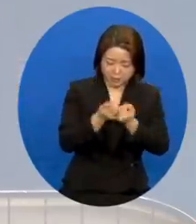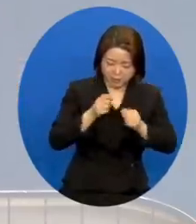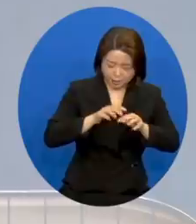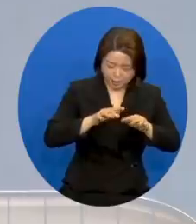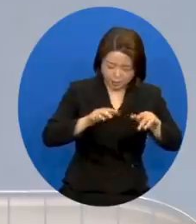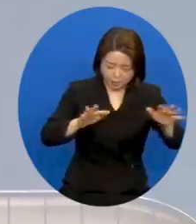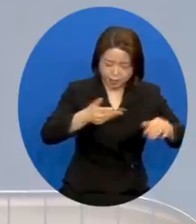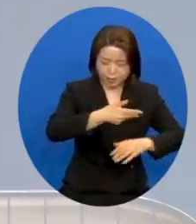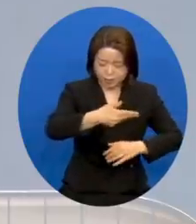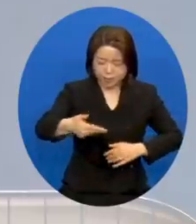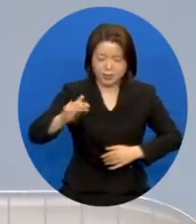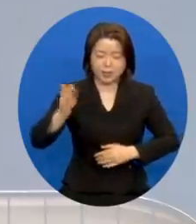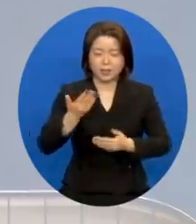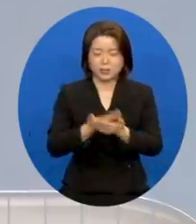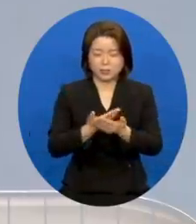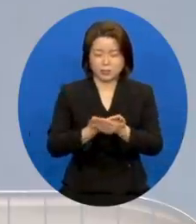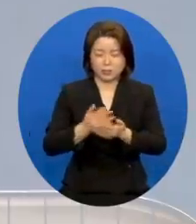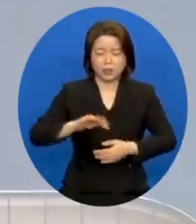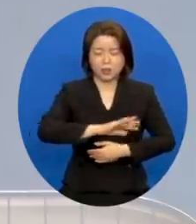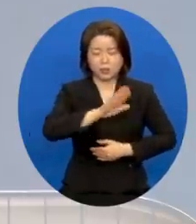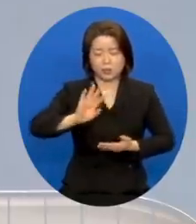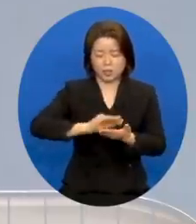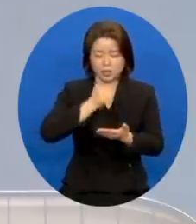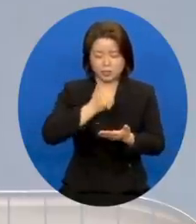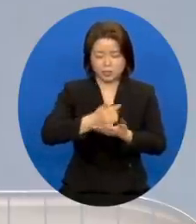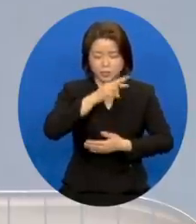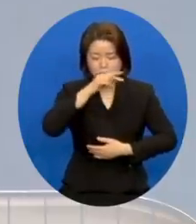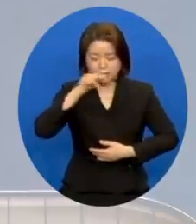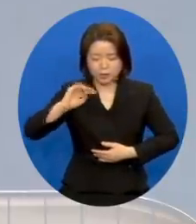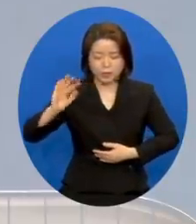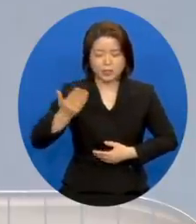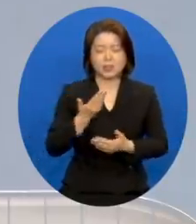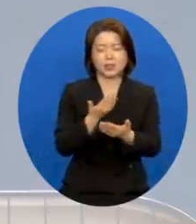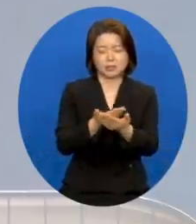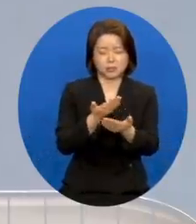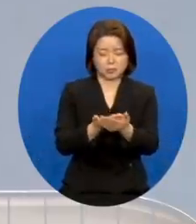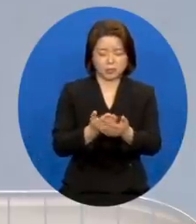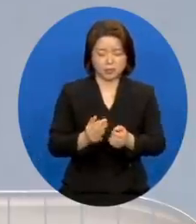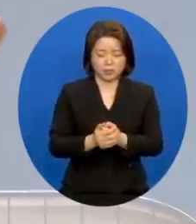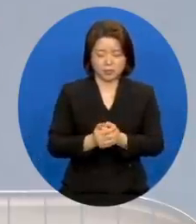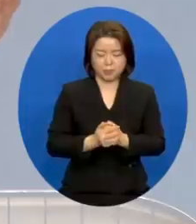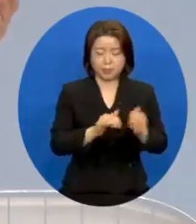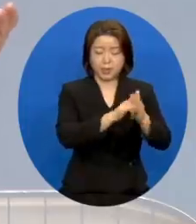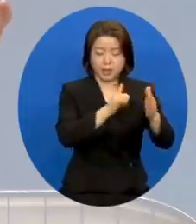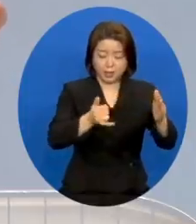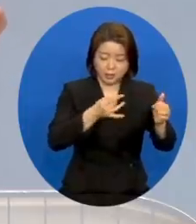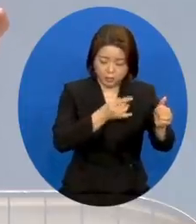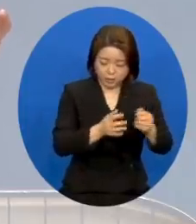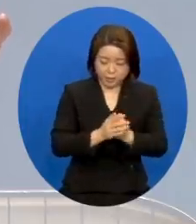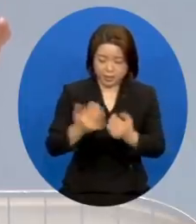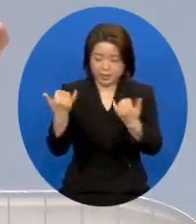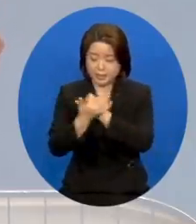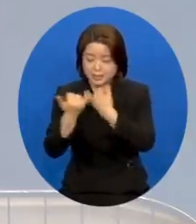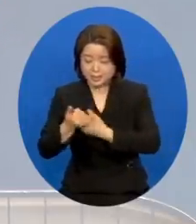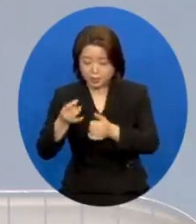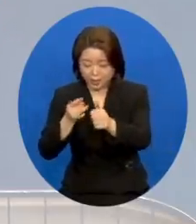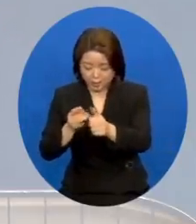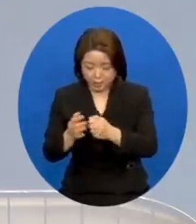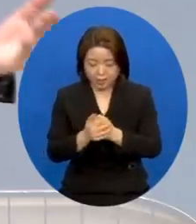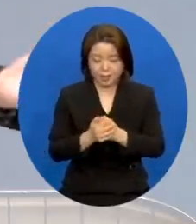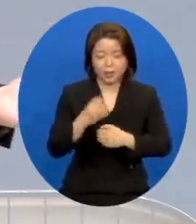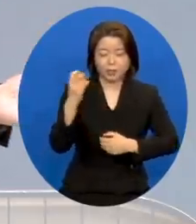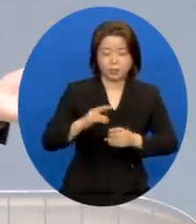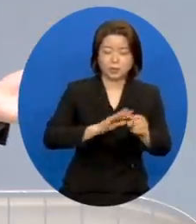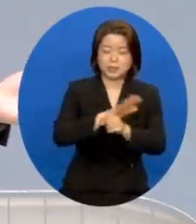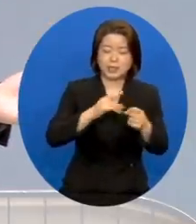하셔서 우리가 그리스도의 향기가 되게 하소서 가족들에게 친척들에 의해 하나님